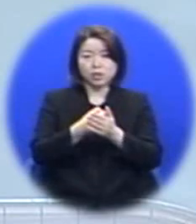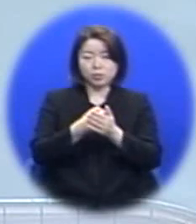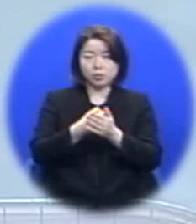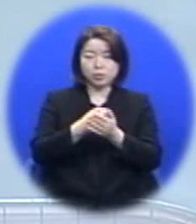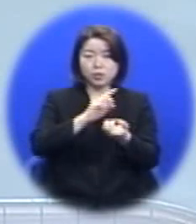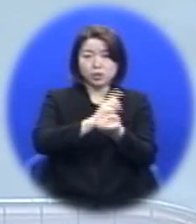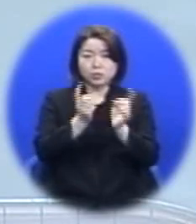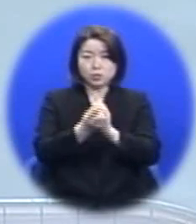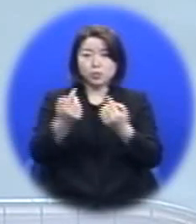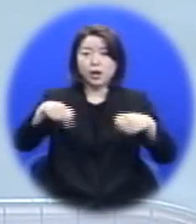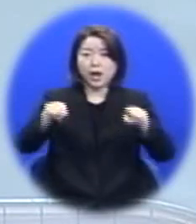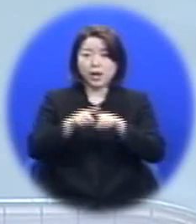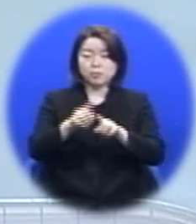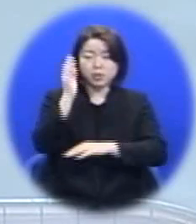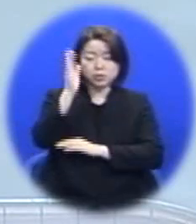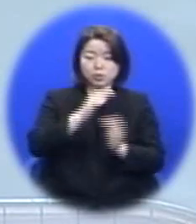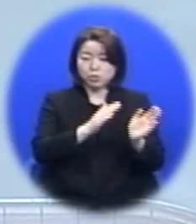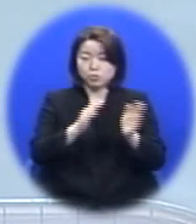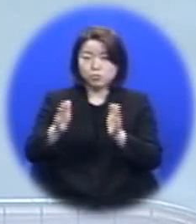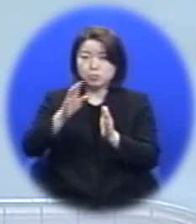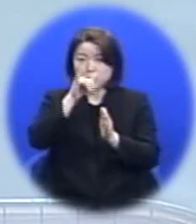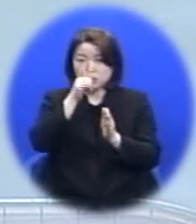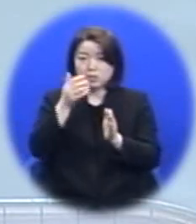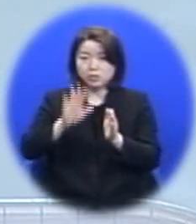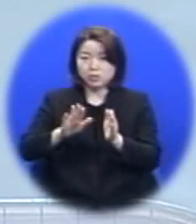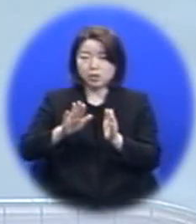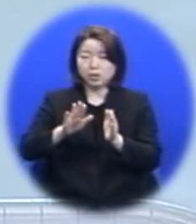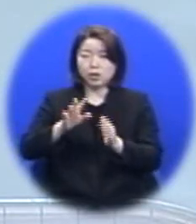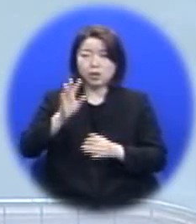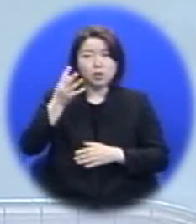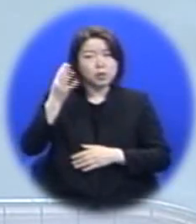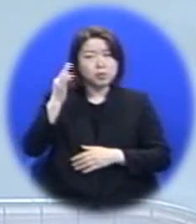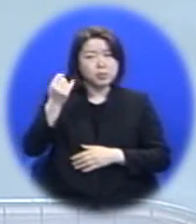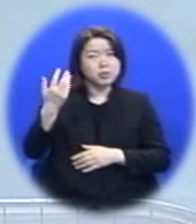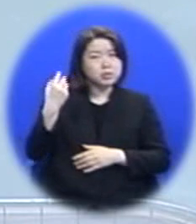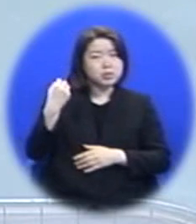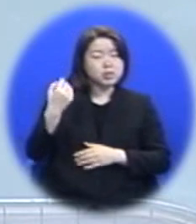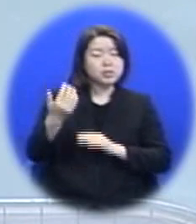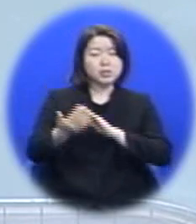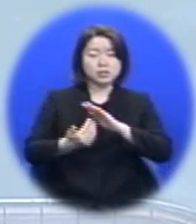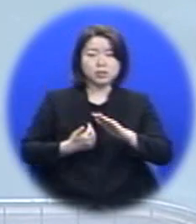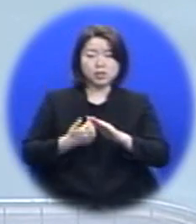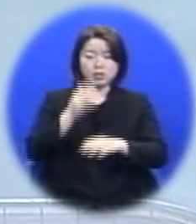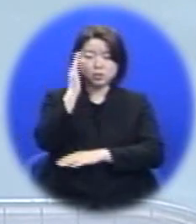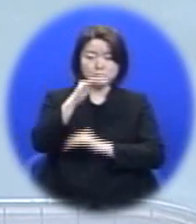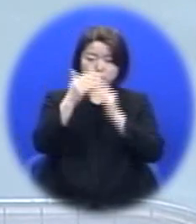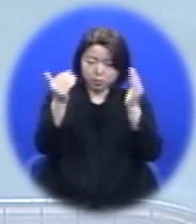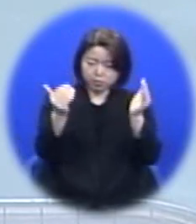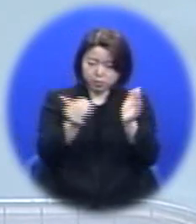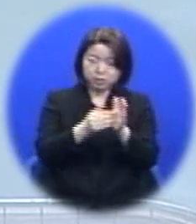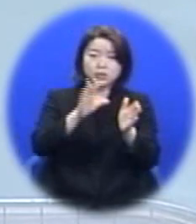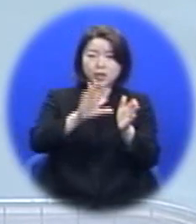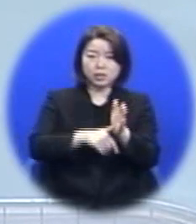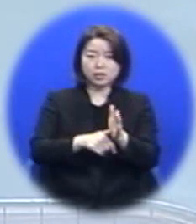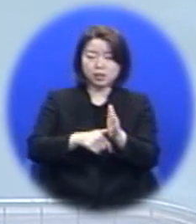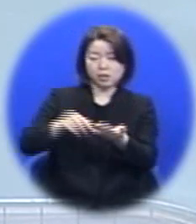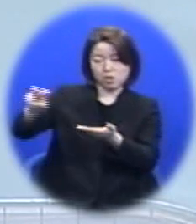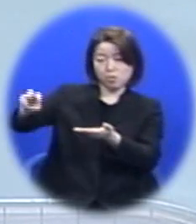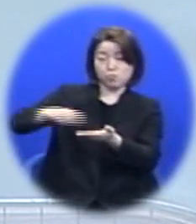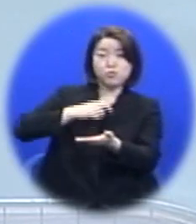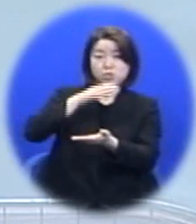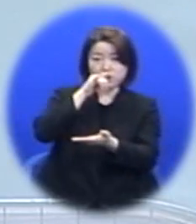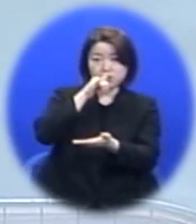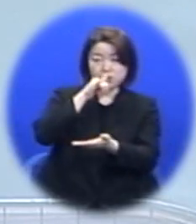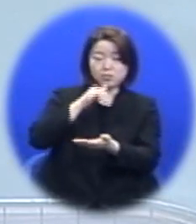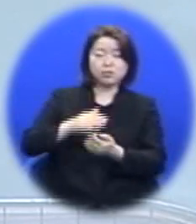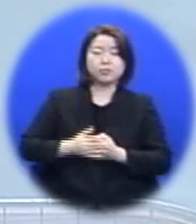같이 해오다가 며칠 전에 이제 설교 마무리를 해야 될 때 문자가 왔어요. 김은창